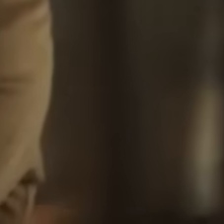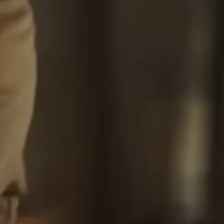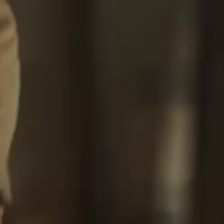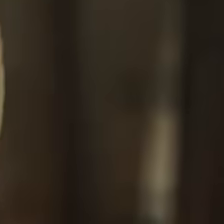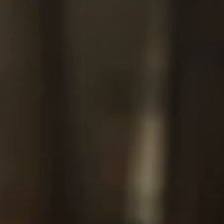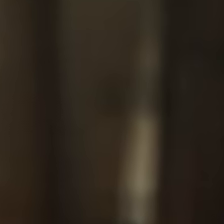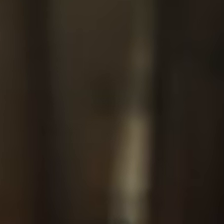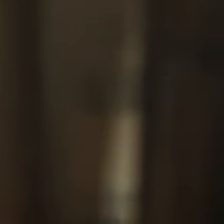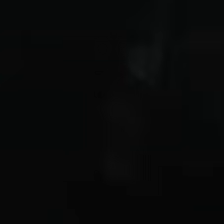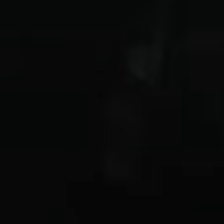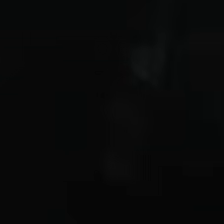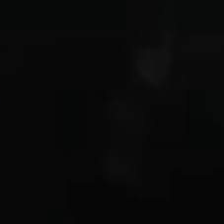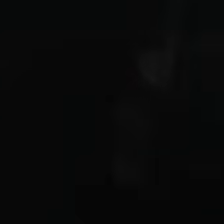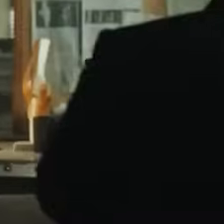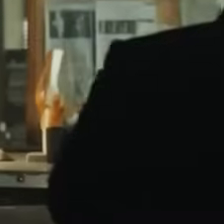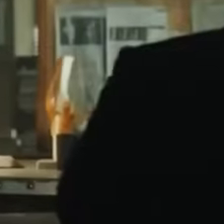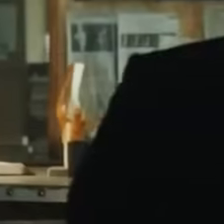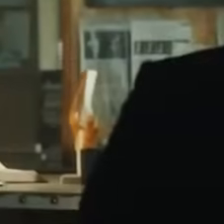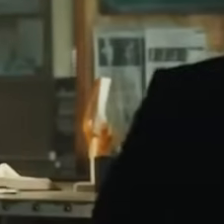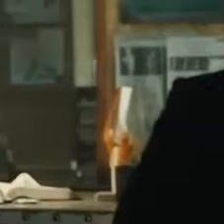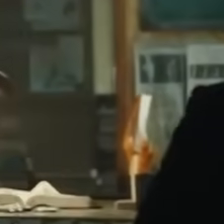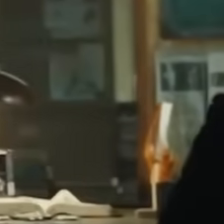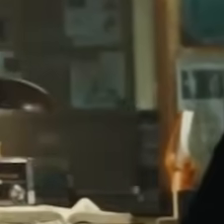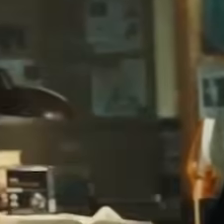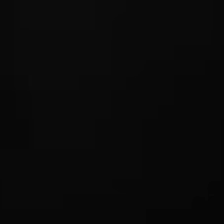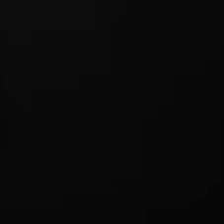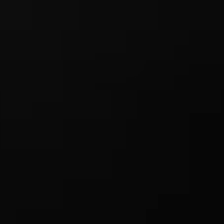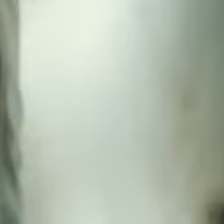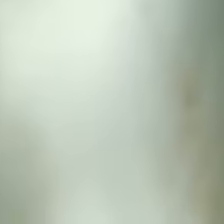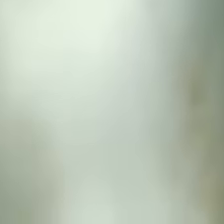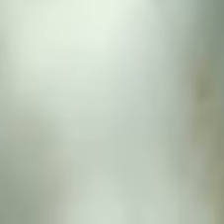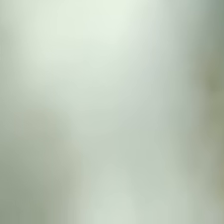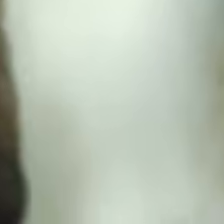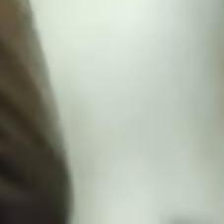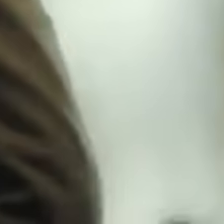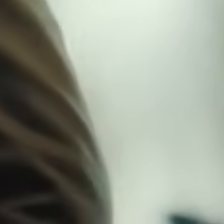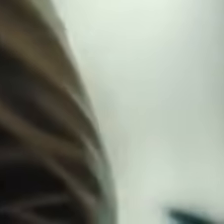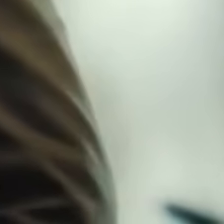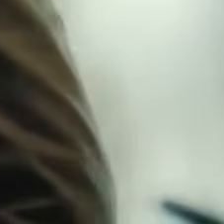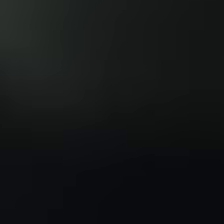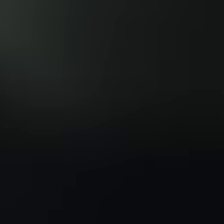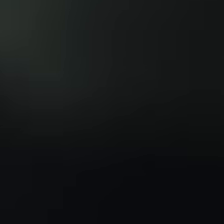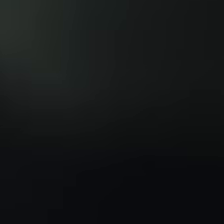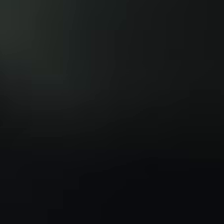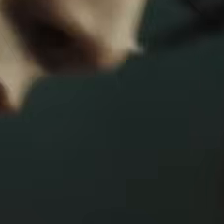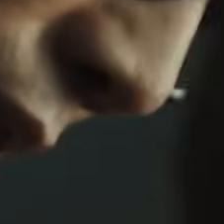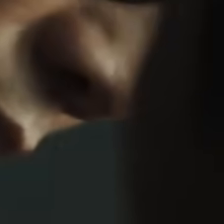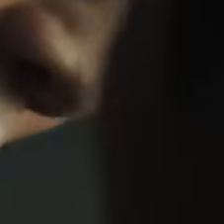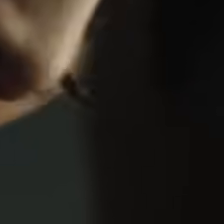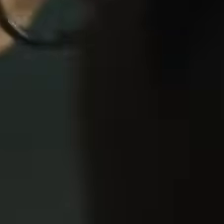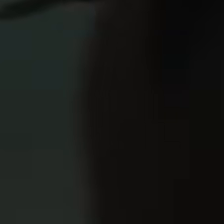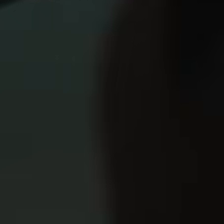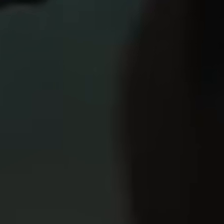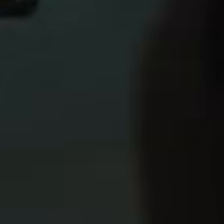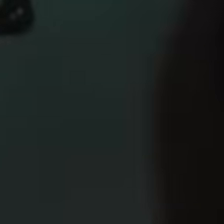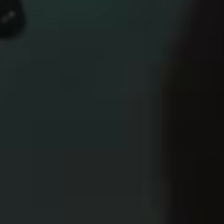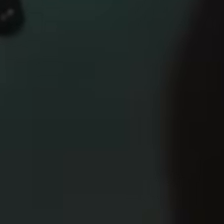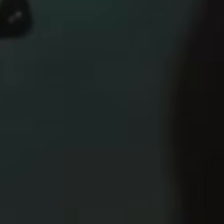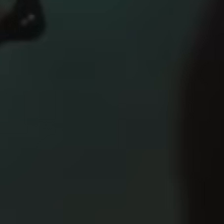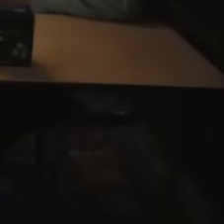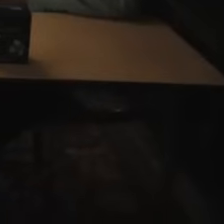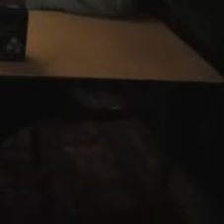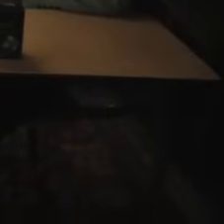이젠 검증이 필요하겠죠 어떤 어떤 콘드로 위치인지 충분히 충분히 콘드로 위치을 담았는지 기능성은 그건 기본